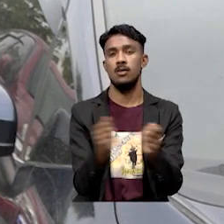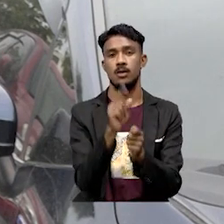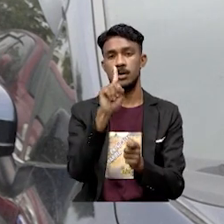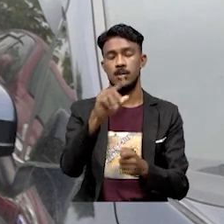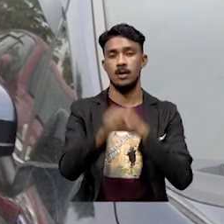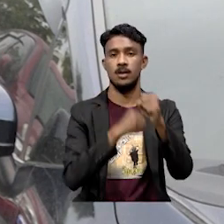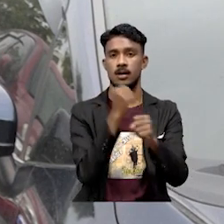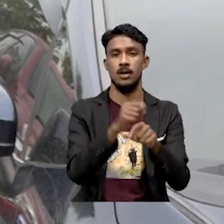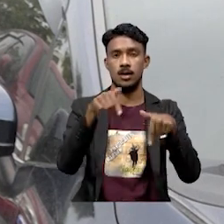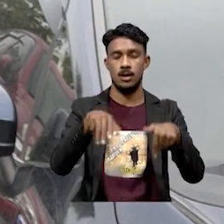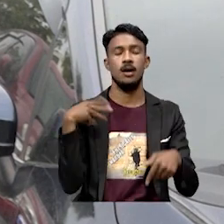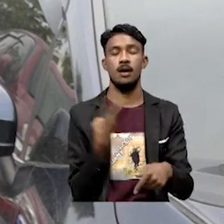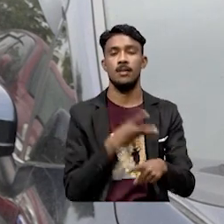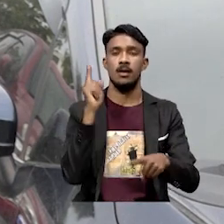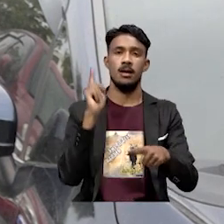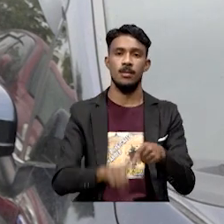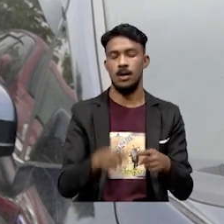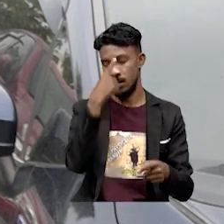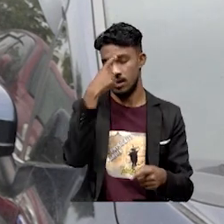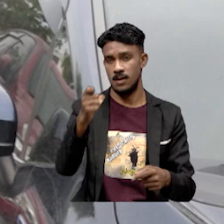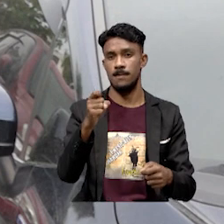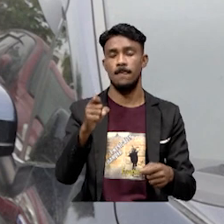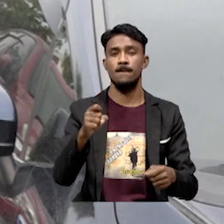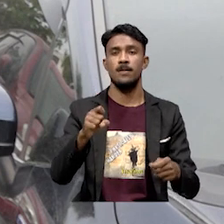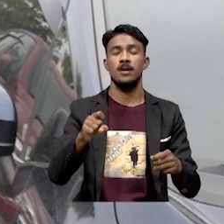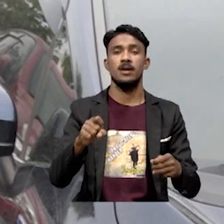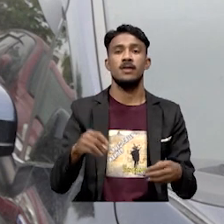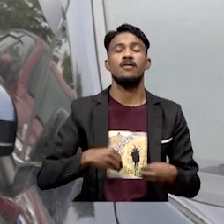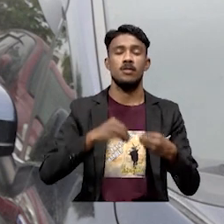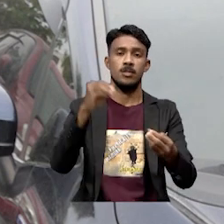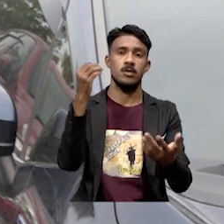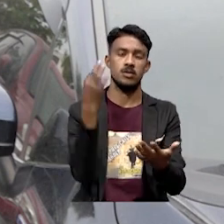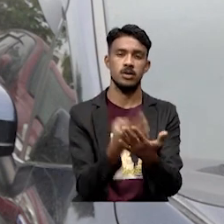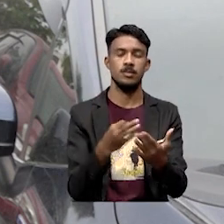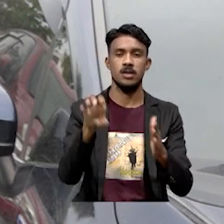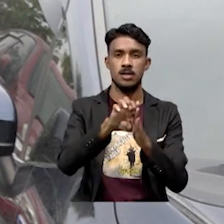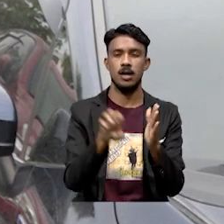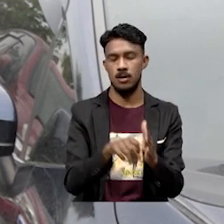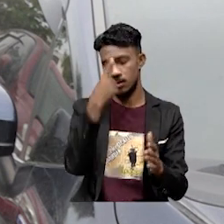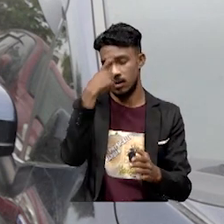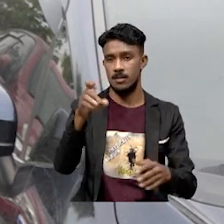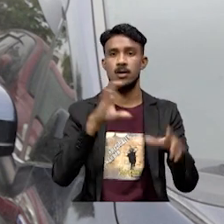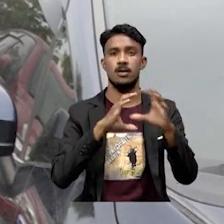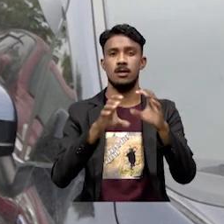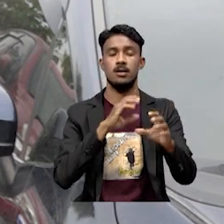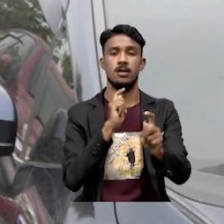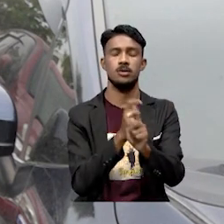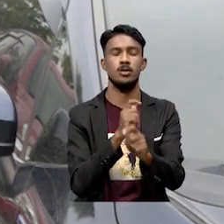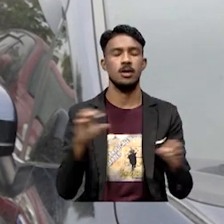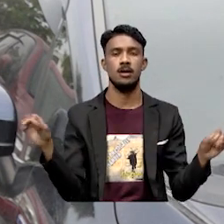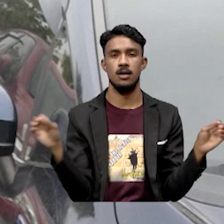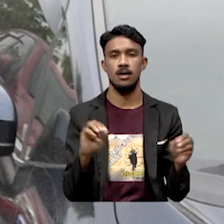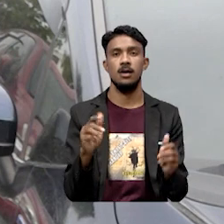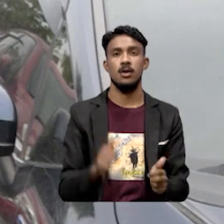nih itu nih. Amin label ya tama reseta sebuah kufri star tambah kondisi transport. Mas karik tuir promesa